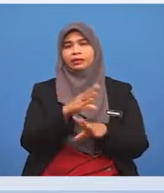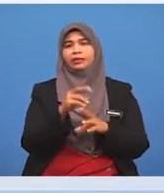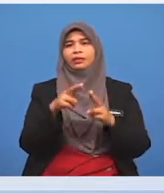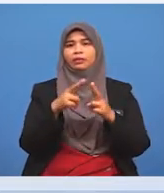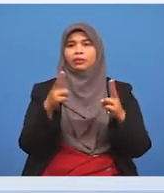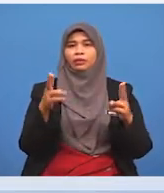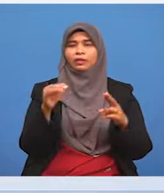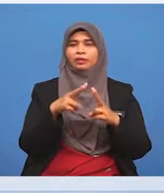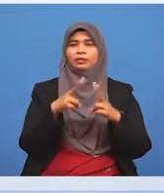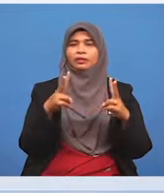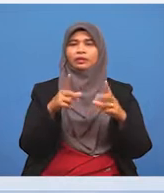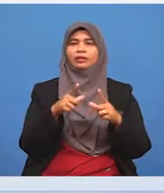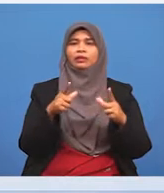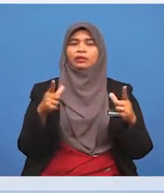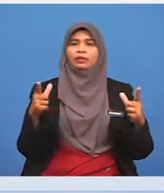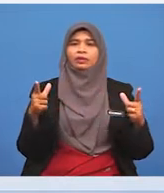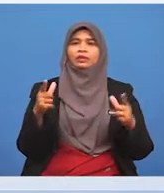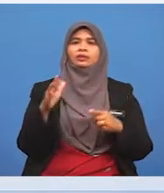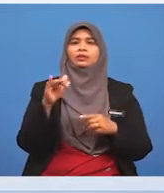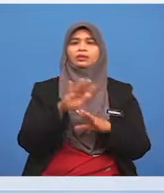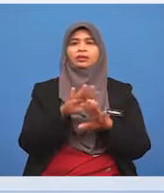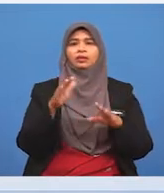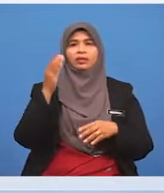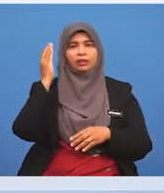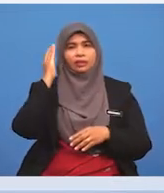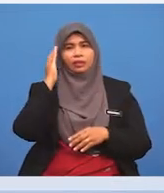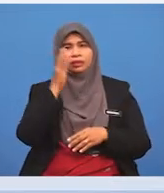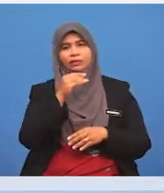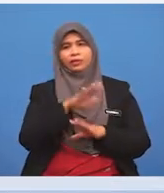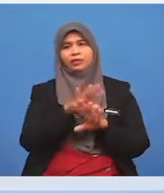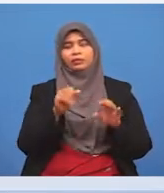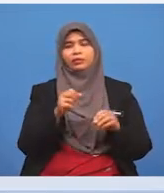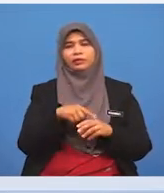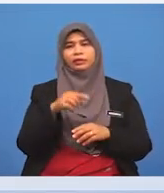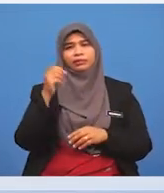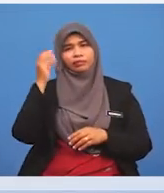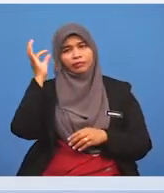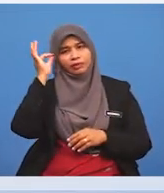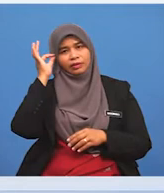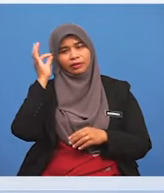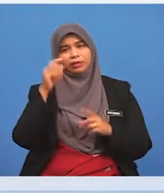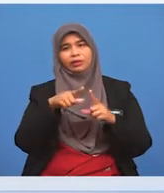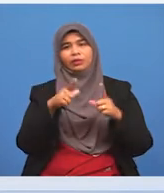dan ruang yang sangat luas yang tidak diketahui dan tidak dapat dibayangkan luasnya.